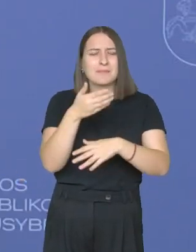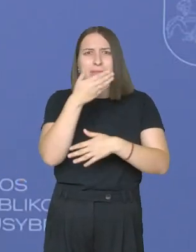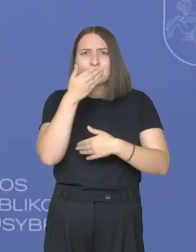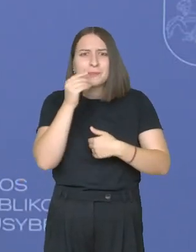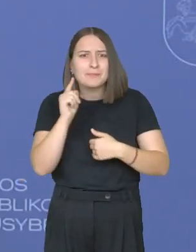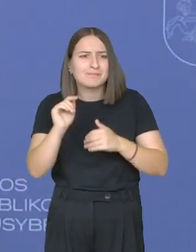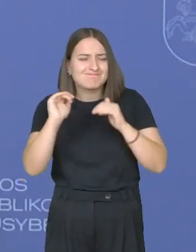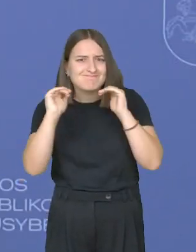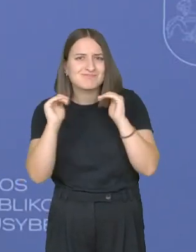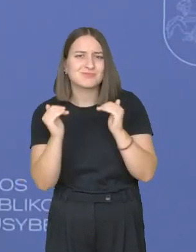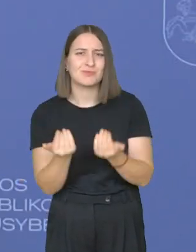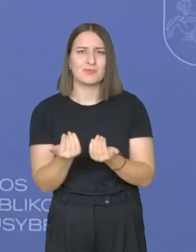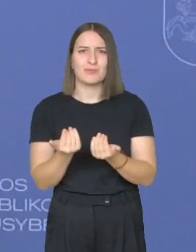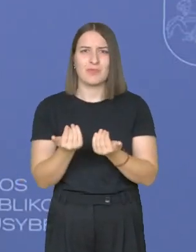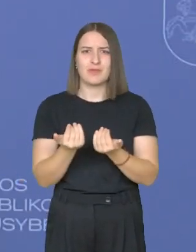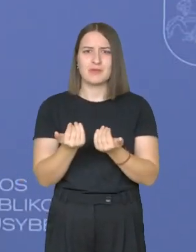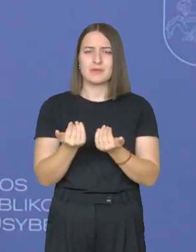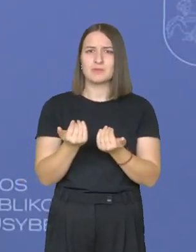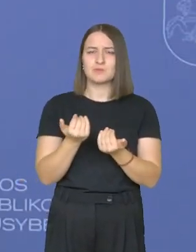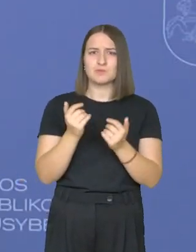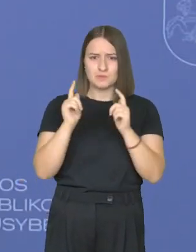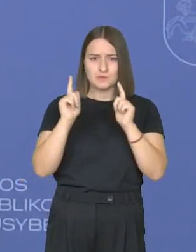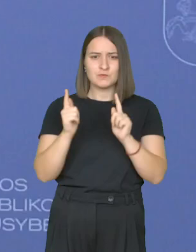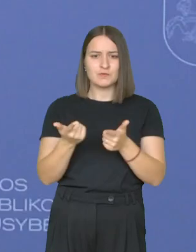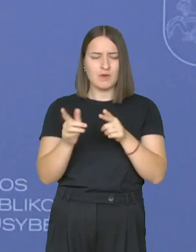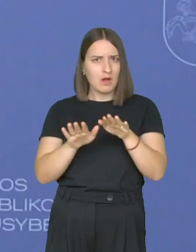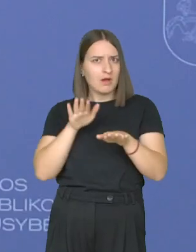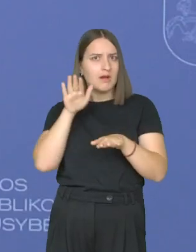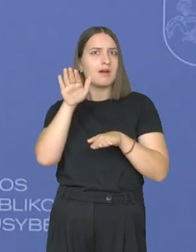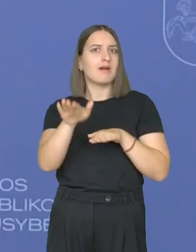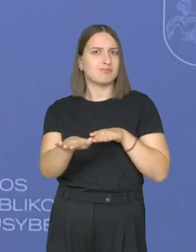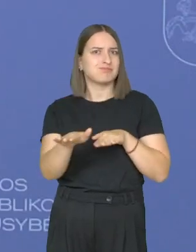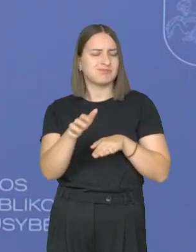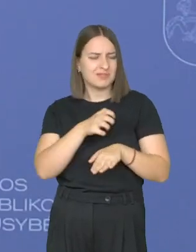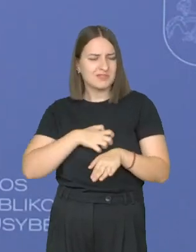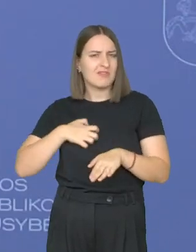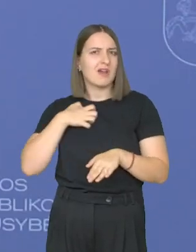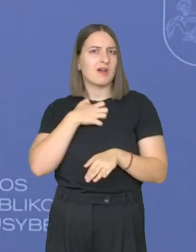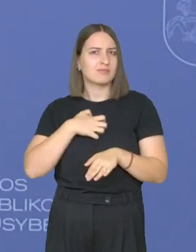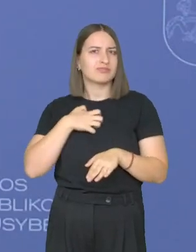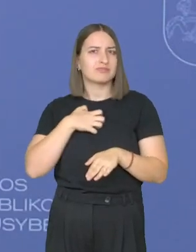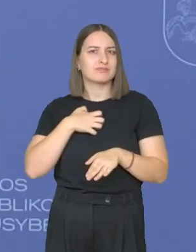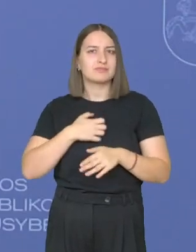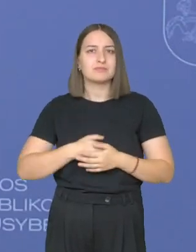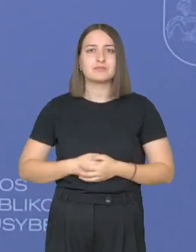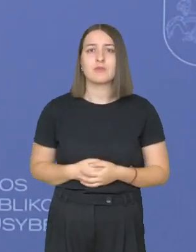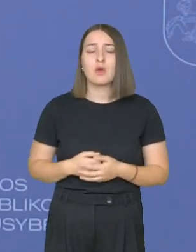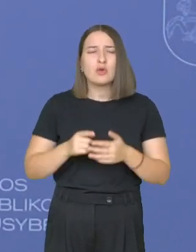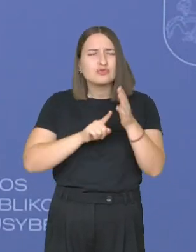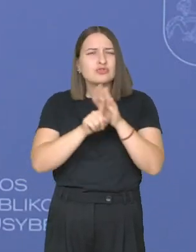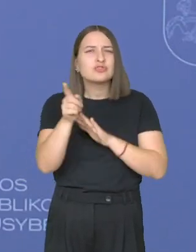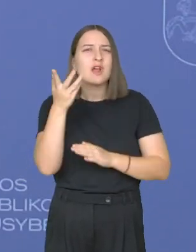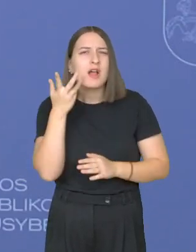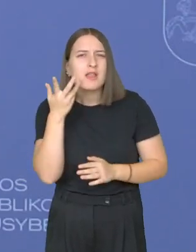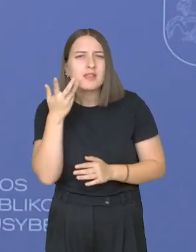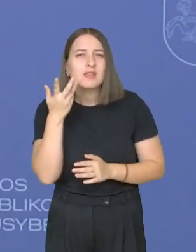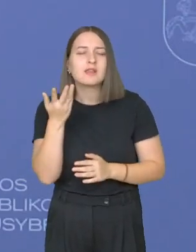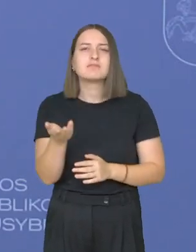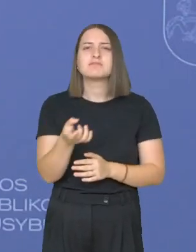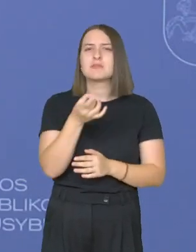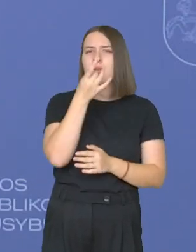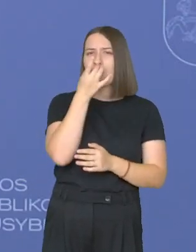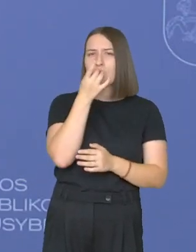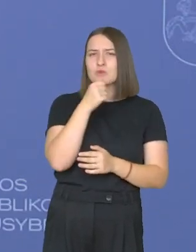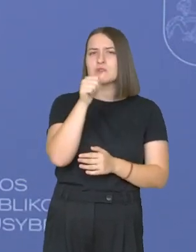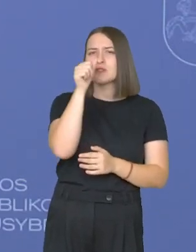nuožingsniuoti tokį svarbų kelią viskas prasidėjo dar gegužės mėnesį nuo mūsų vizito